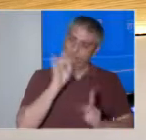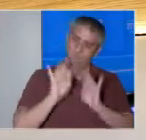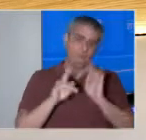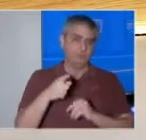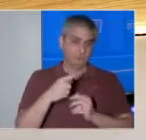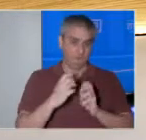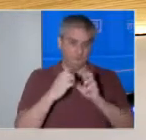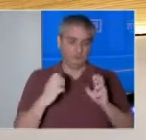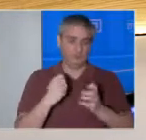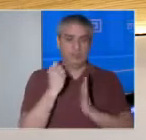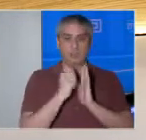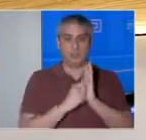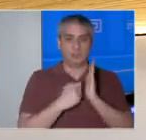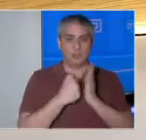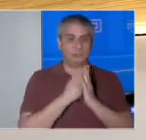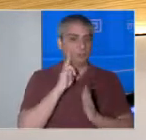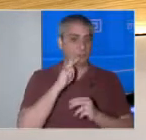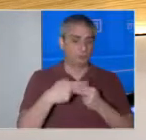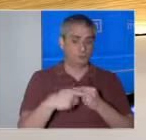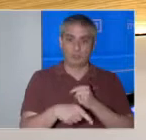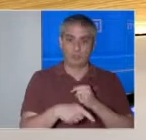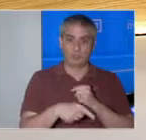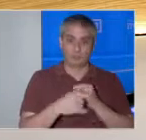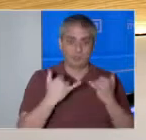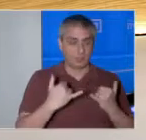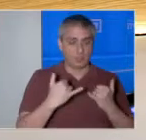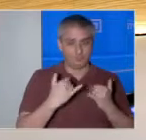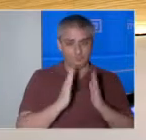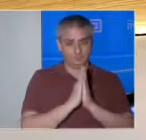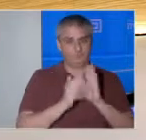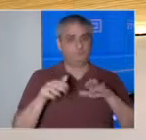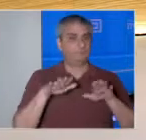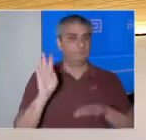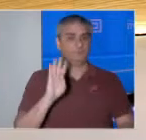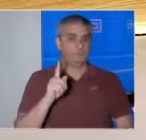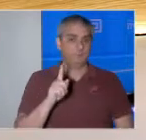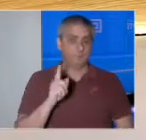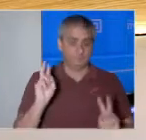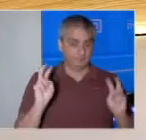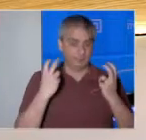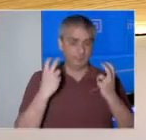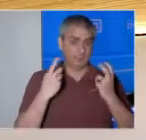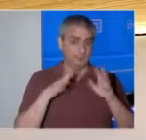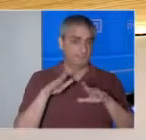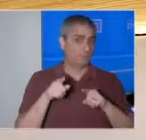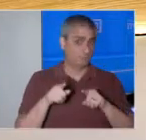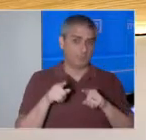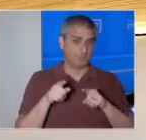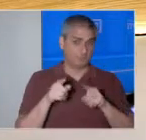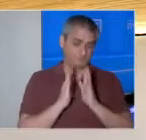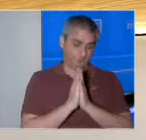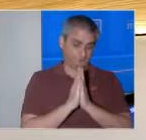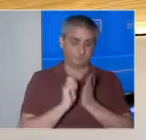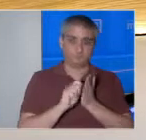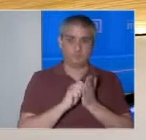התנגדו להארכת התקנות עד יום שישי הקרוב. היום ביקש ראש הממשלה נתניהו לכנס את הממשלה